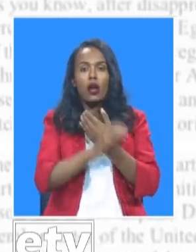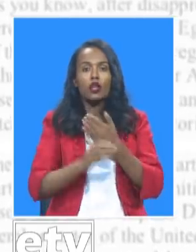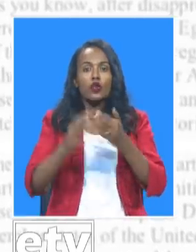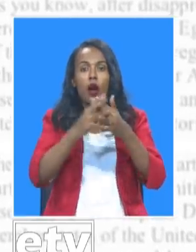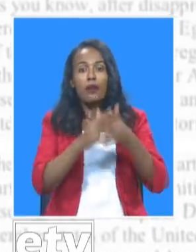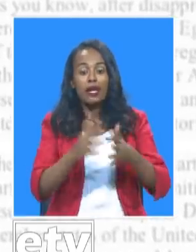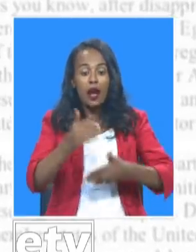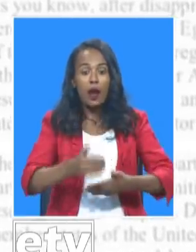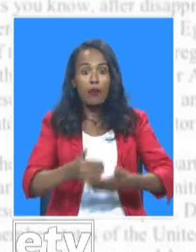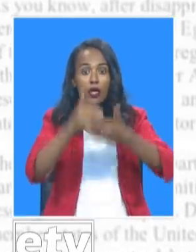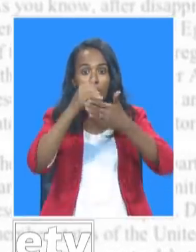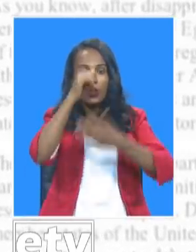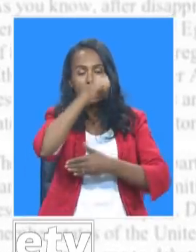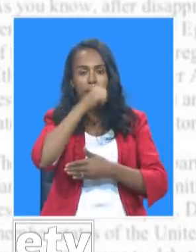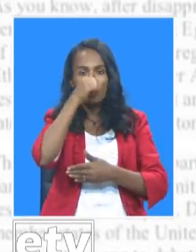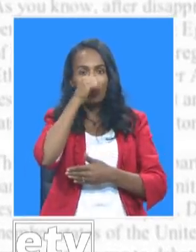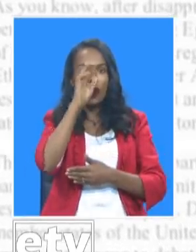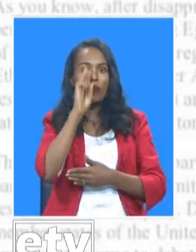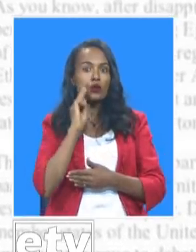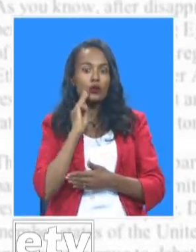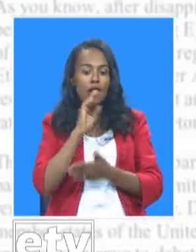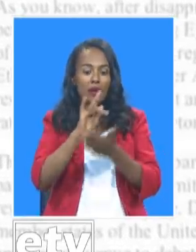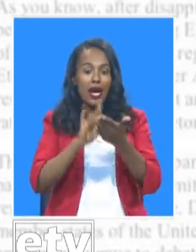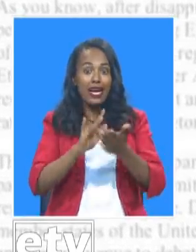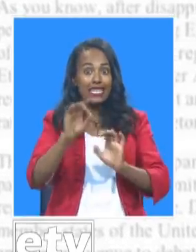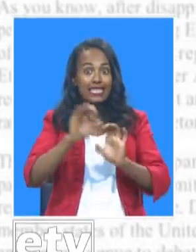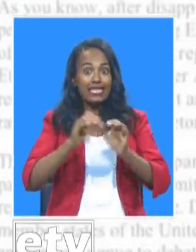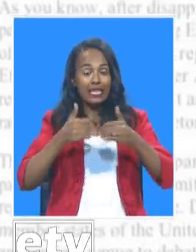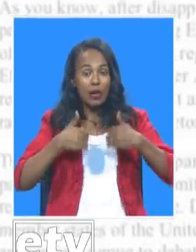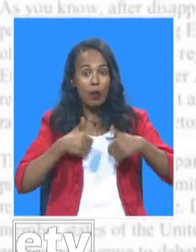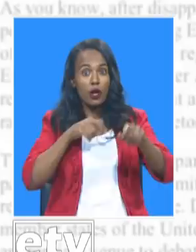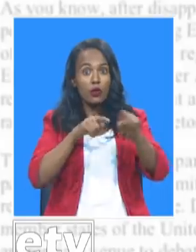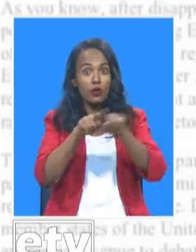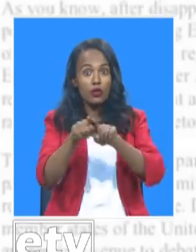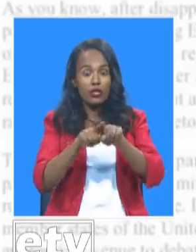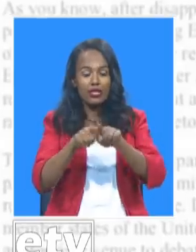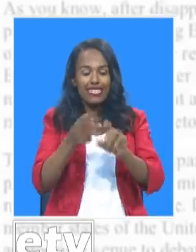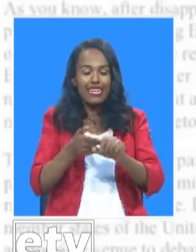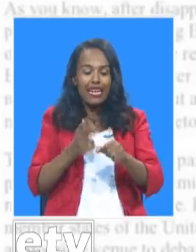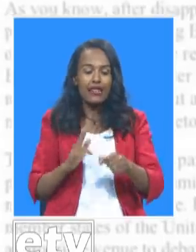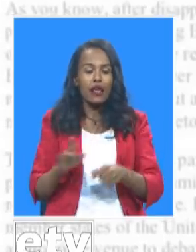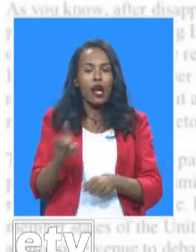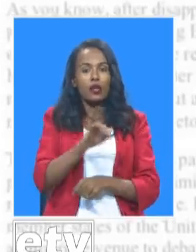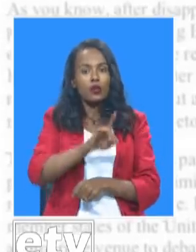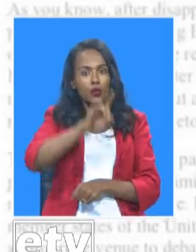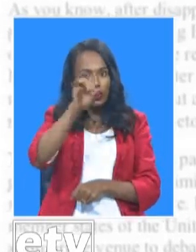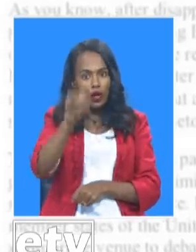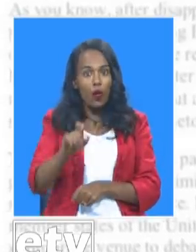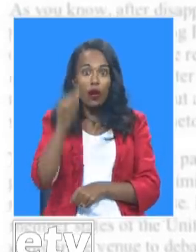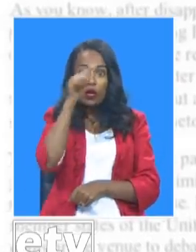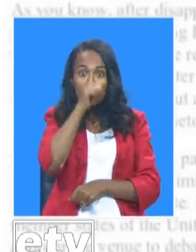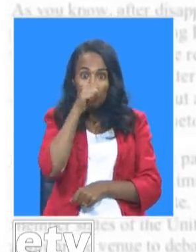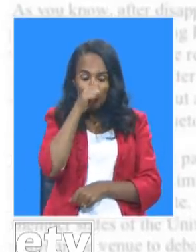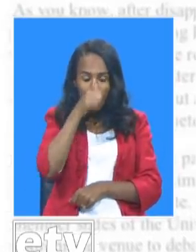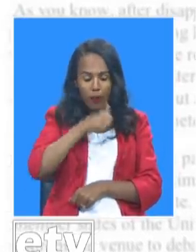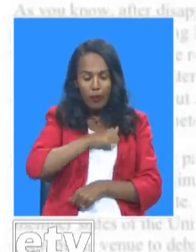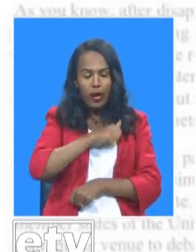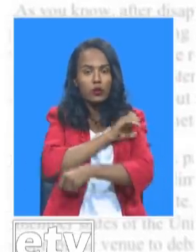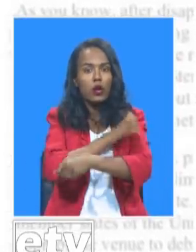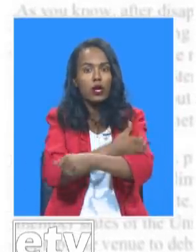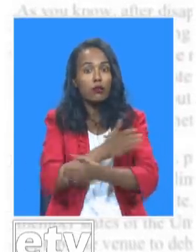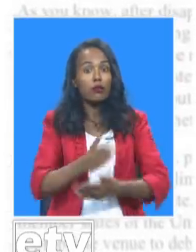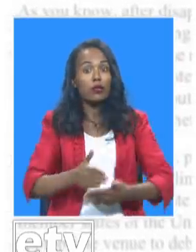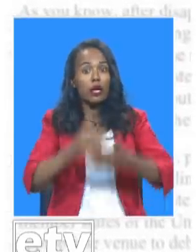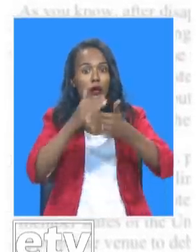አሜሪካ በግድቡ ላይ በኢትዮጵያ በሱዳንና በግብጽ መካከል እየተደረገ ባለው ድርድር ገለልተኛ እንድትሆን ጠይቋል። ኢትዮጵያ በራሷ አቅም